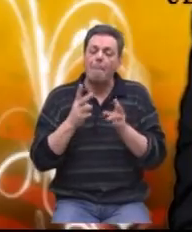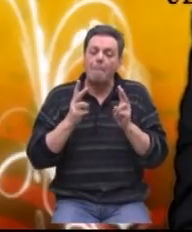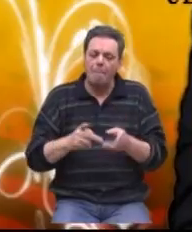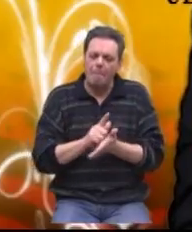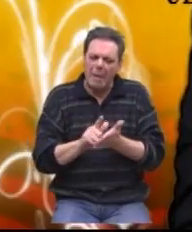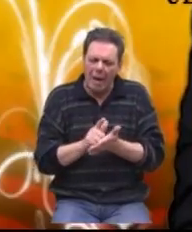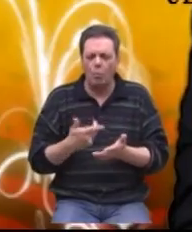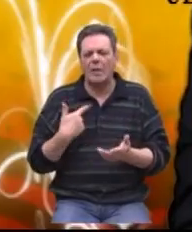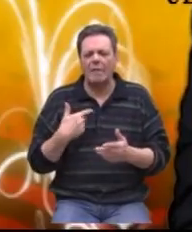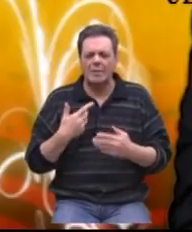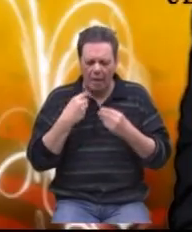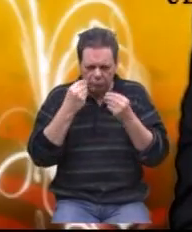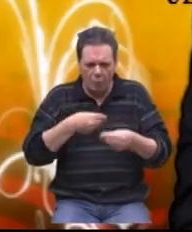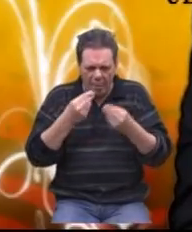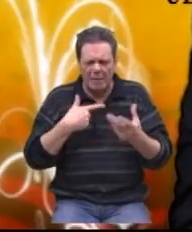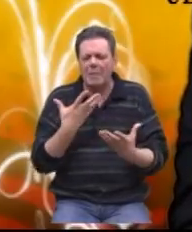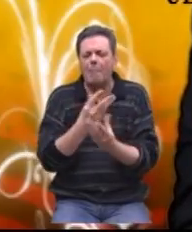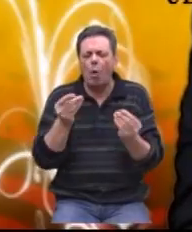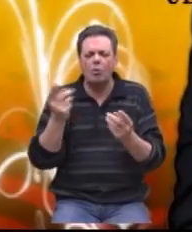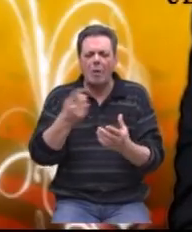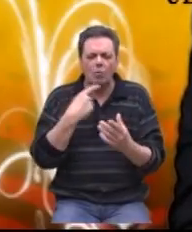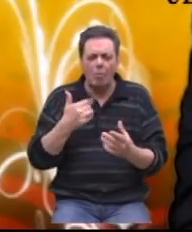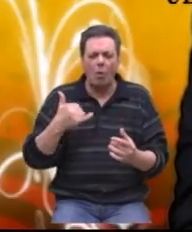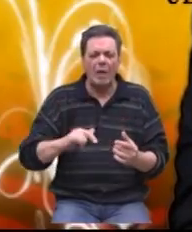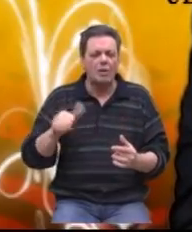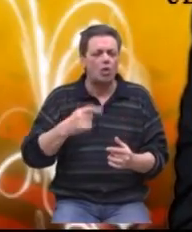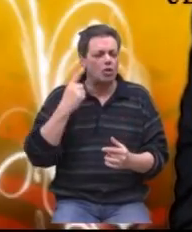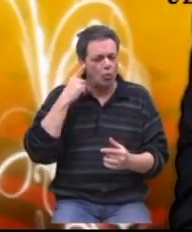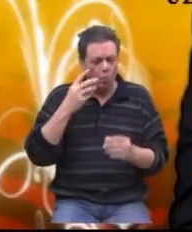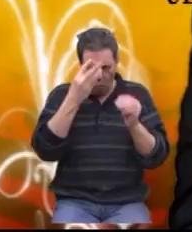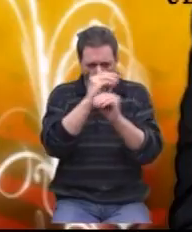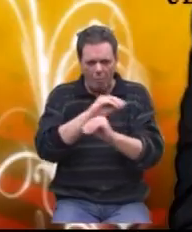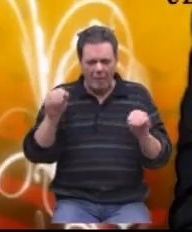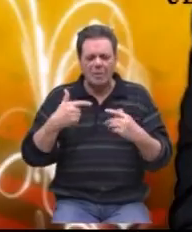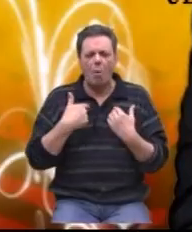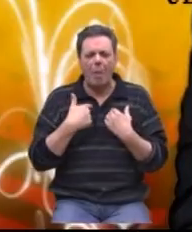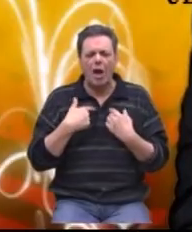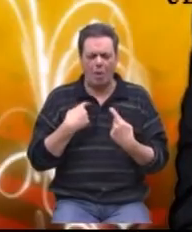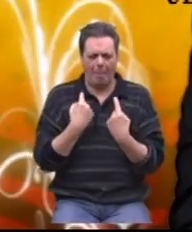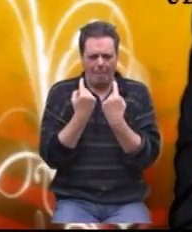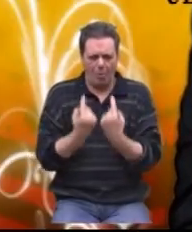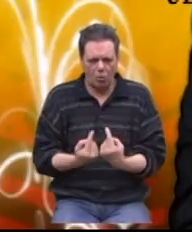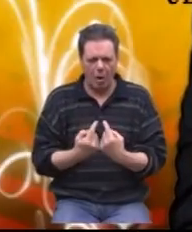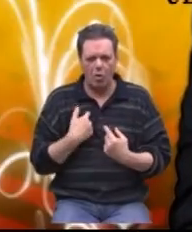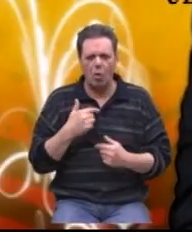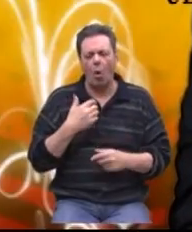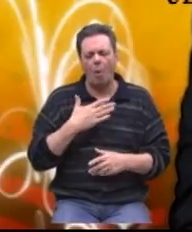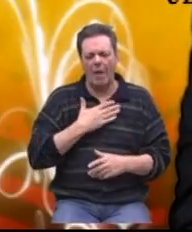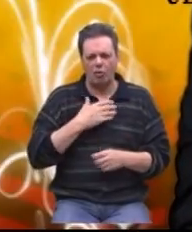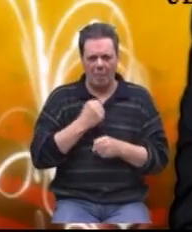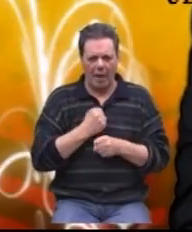im se obratim i da mnoge među njima, koji za nas još nisu čuli, obavijestim o našem postojanju i o našem